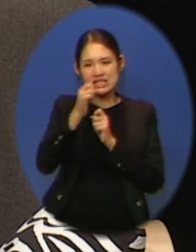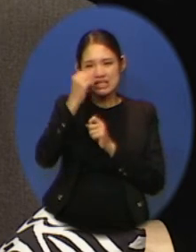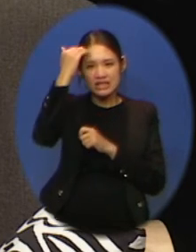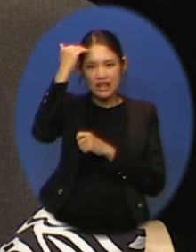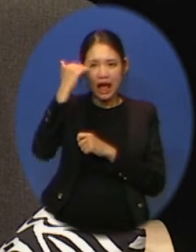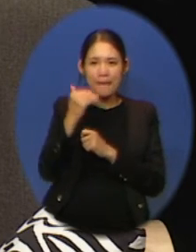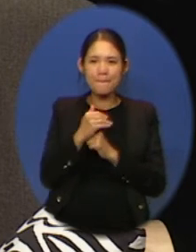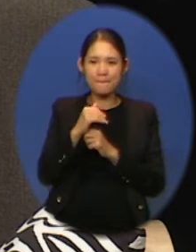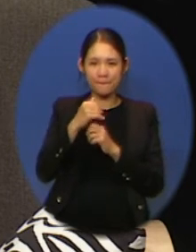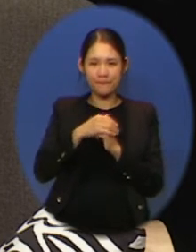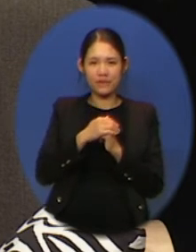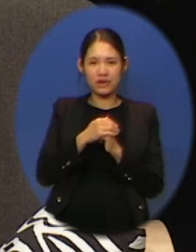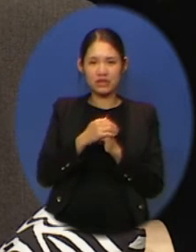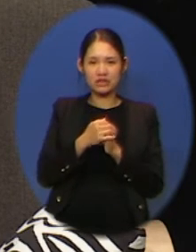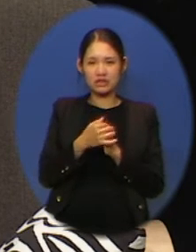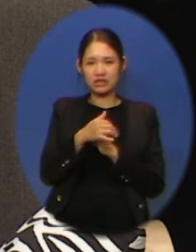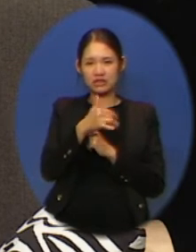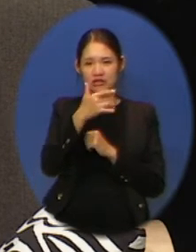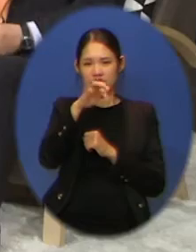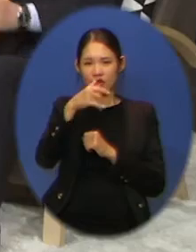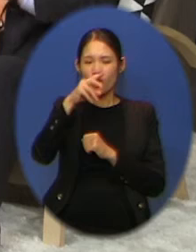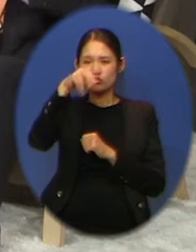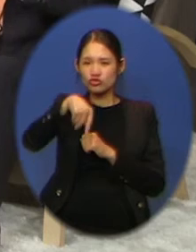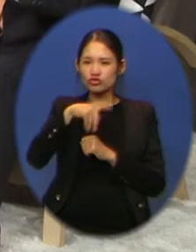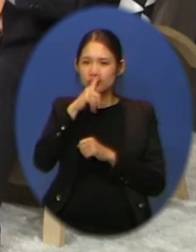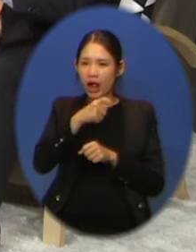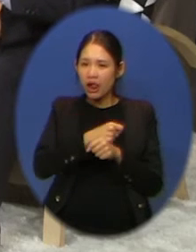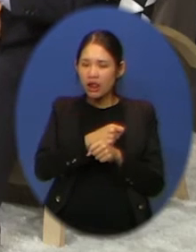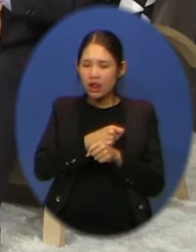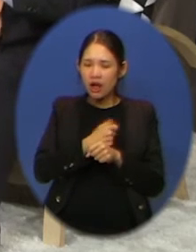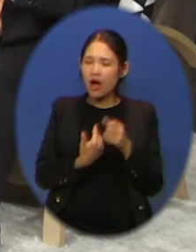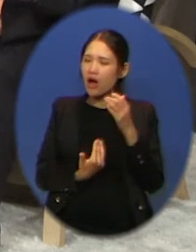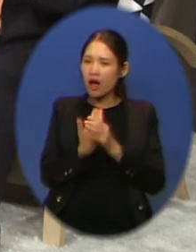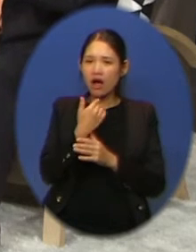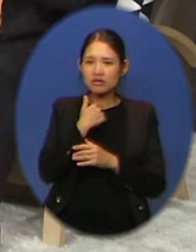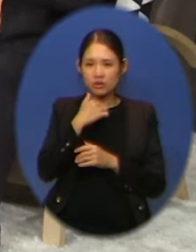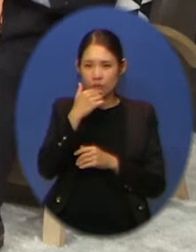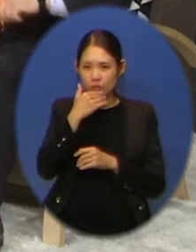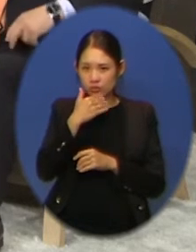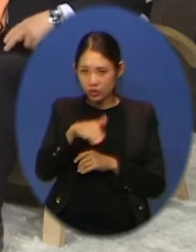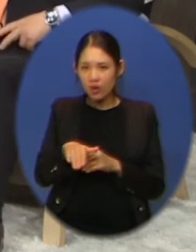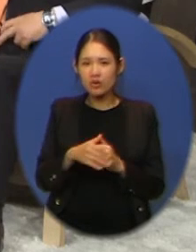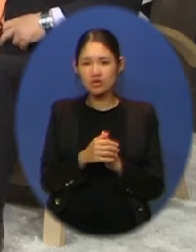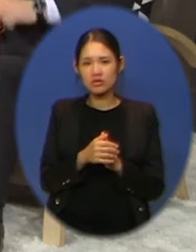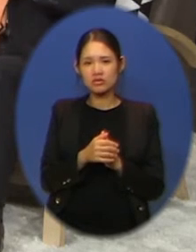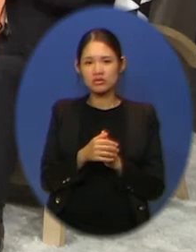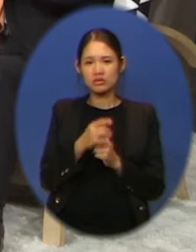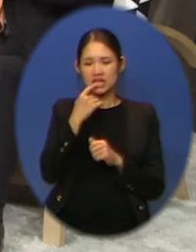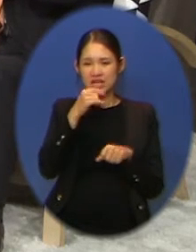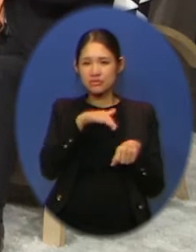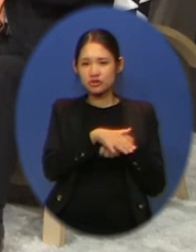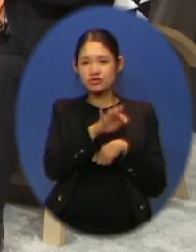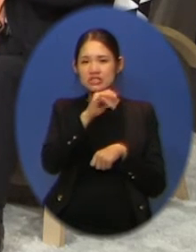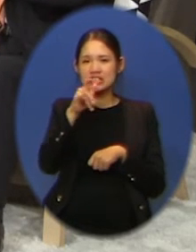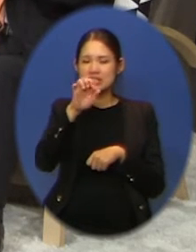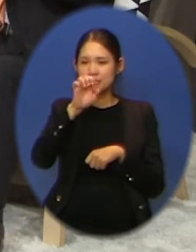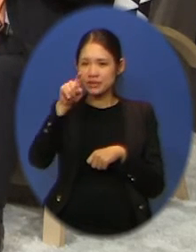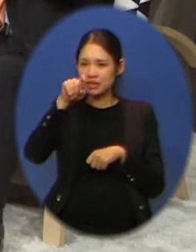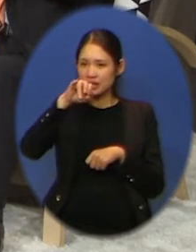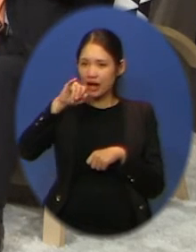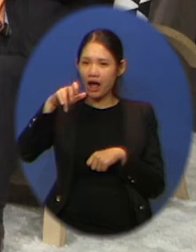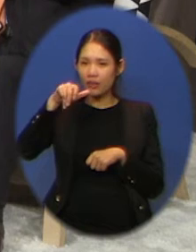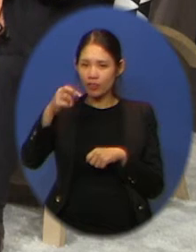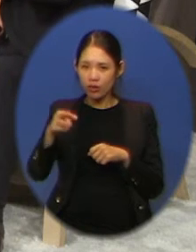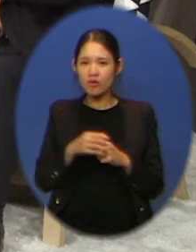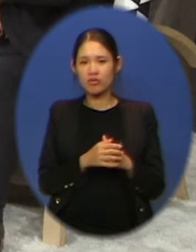번도 공화당에서 철수라는 말을 꺼낸 적이 없습니다. 그럼 이번에 민주당에서는 그랬습니다. 민주당에서는 지미 카타가 철수라고 맞아요. 그때 그랬어요.